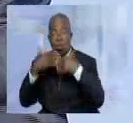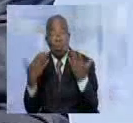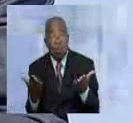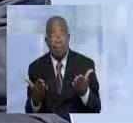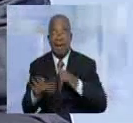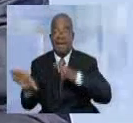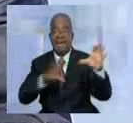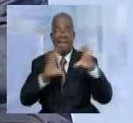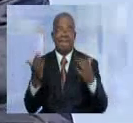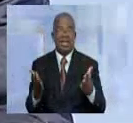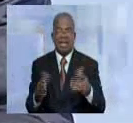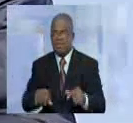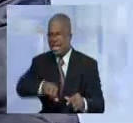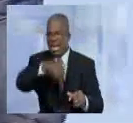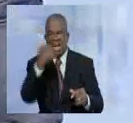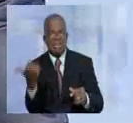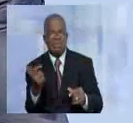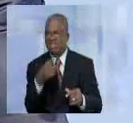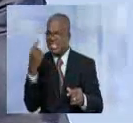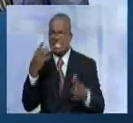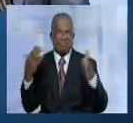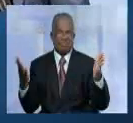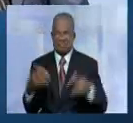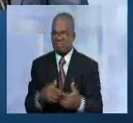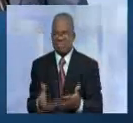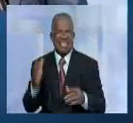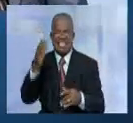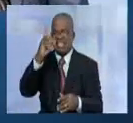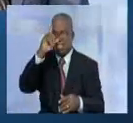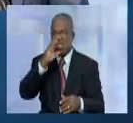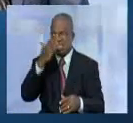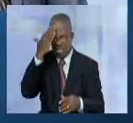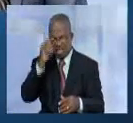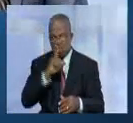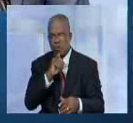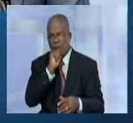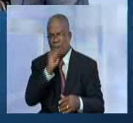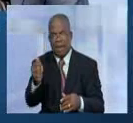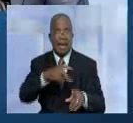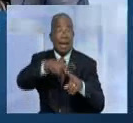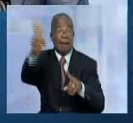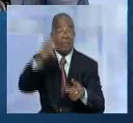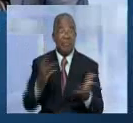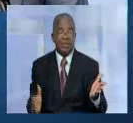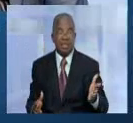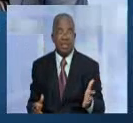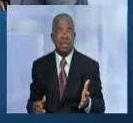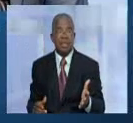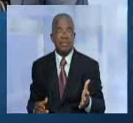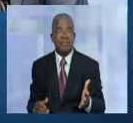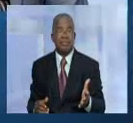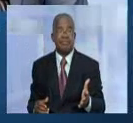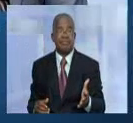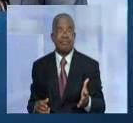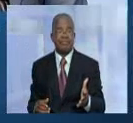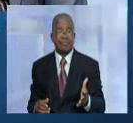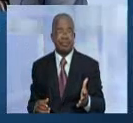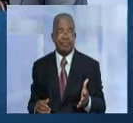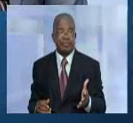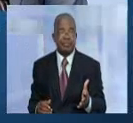maître d'ouvrage occasionnel. Très bien. Parce que nous rendons compte que depuis quelques moments, ici à Abidjan, lorsqu'un programme de